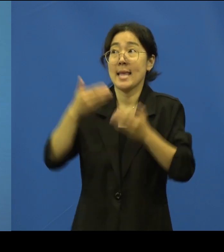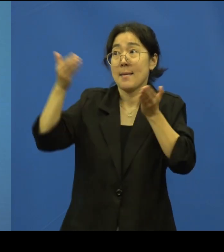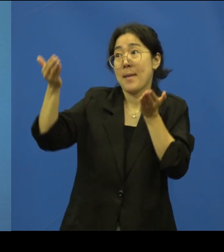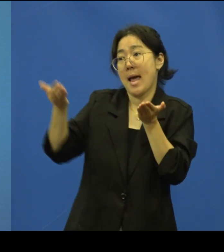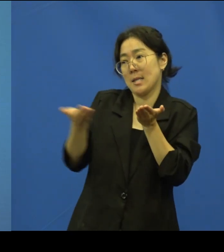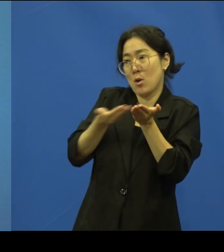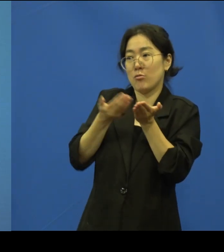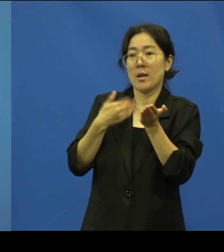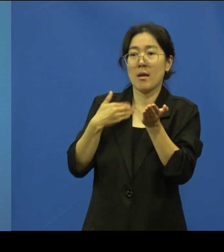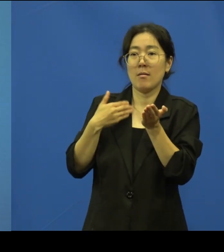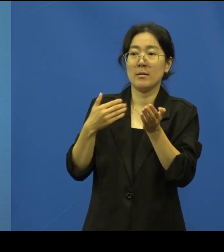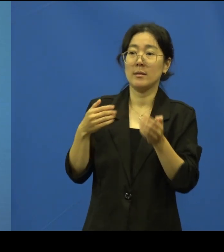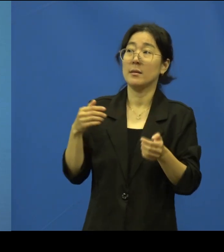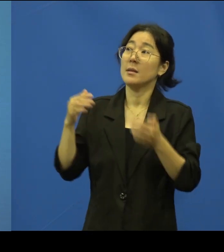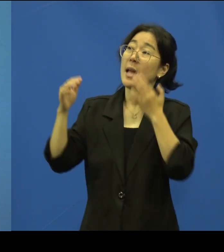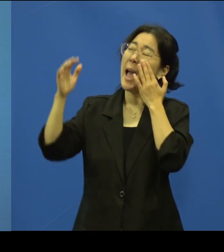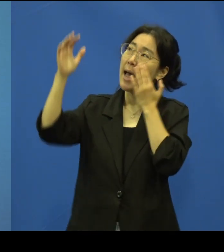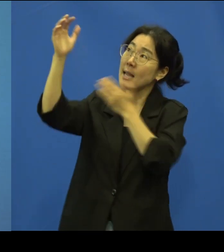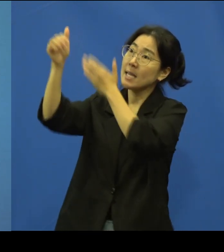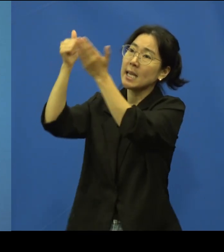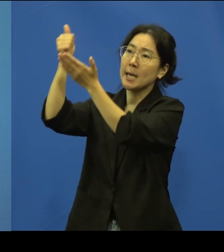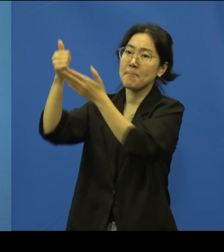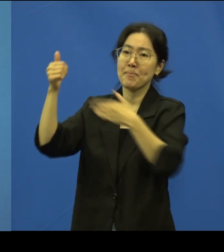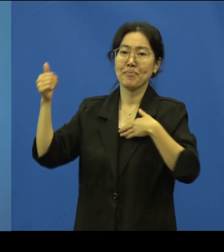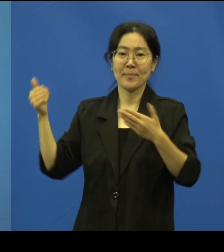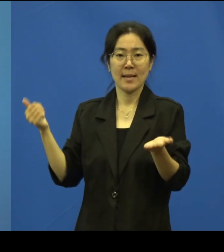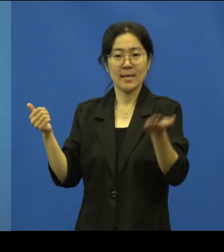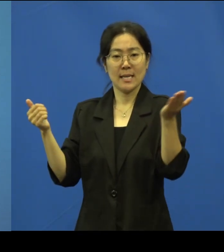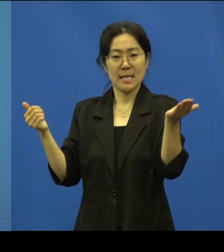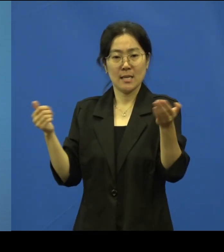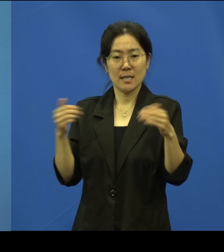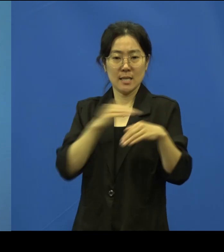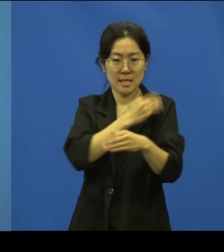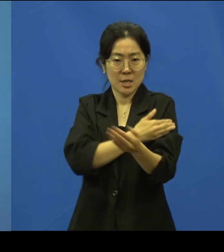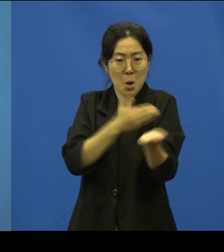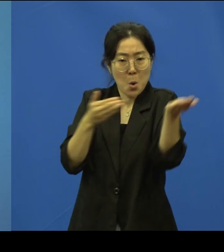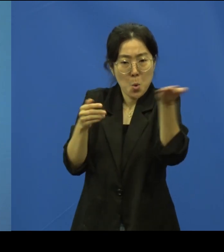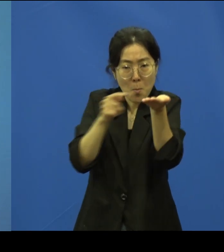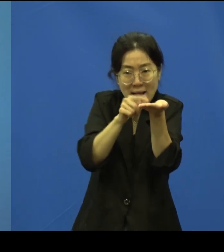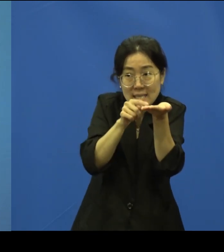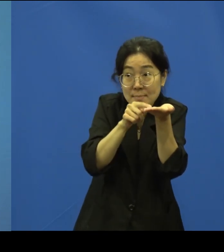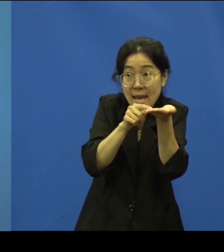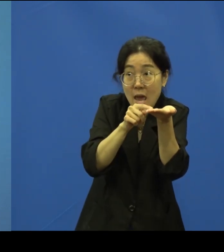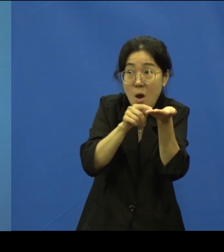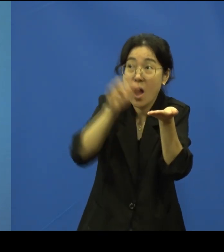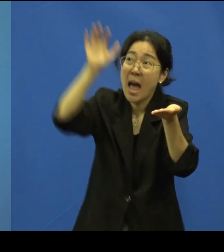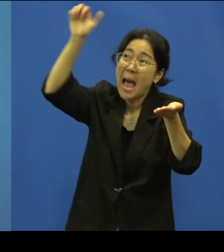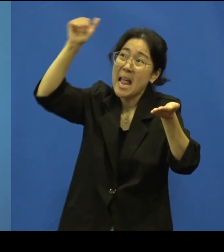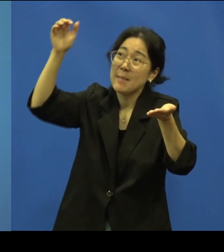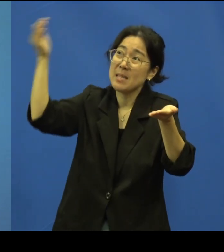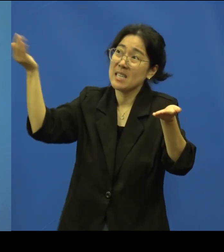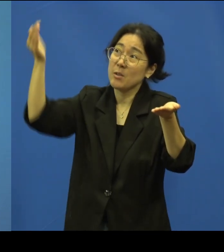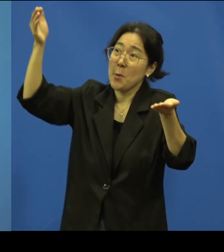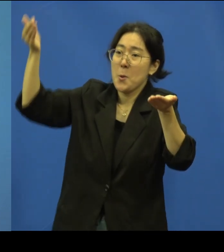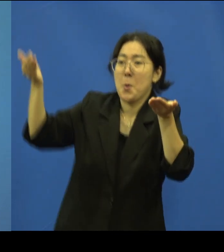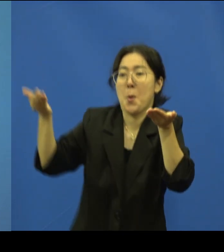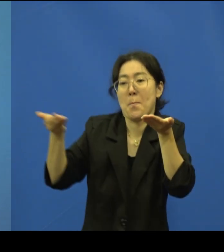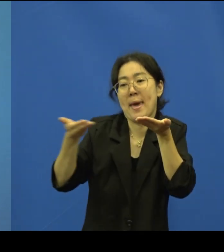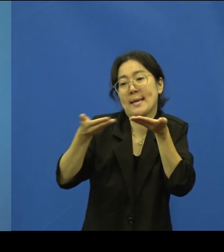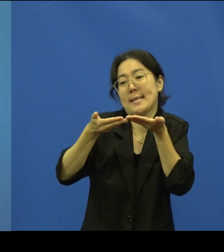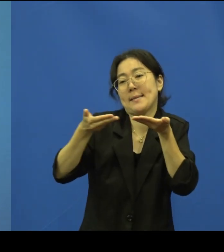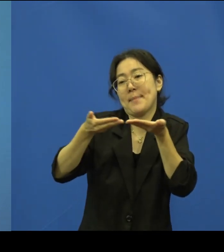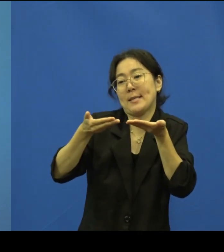우리가 드리는 기도 중에 어느 쪽의 응답률이 높을까요? 이 문제 해결해 주세요 하는 이게 응답률이